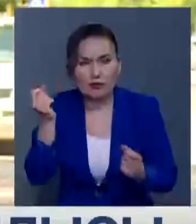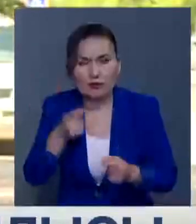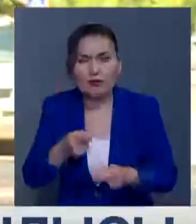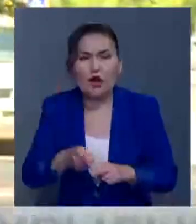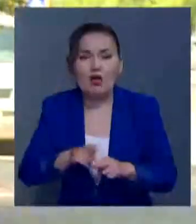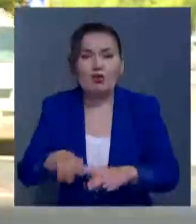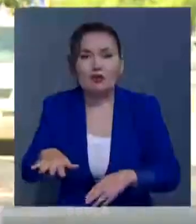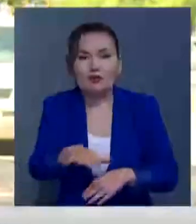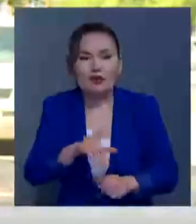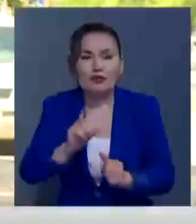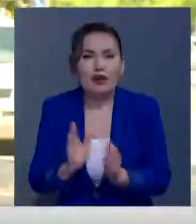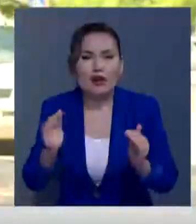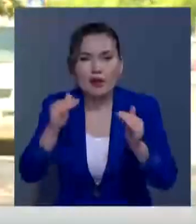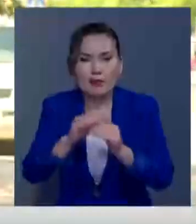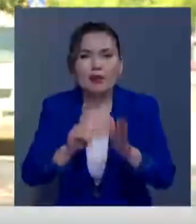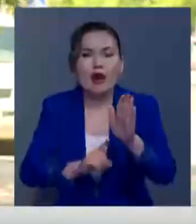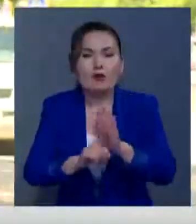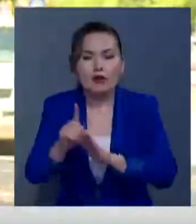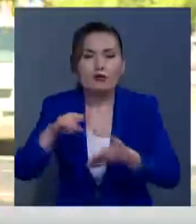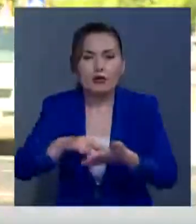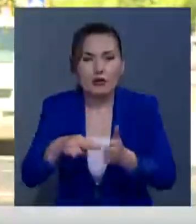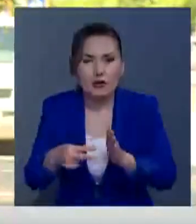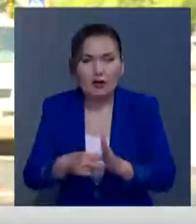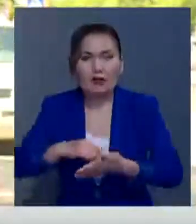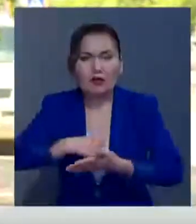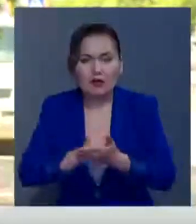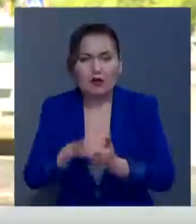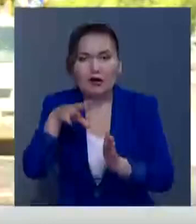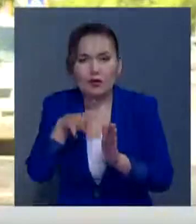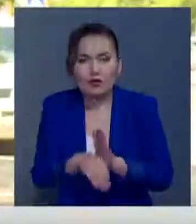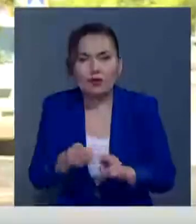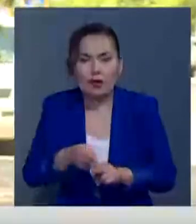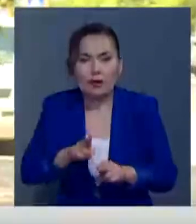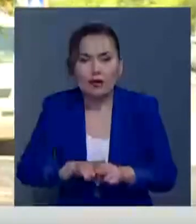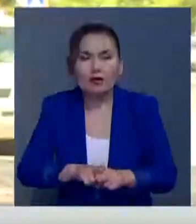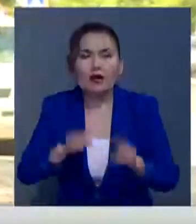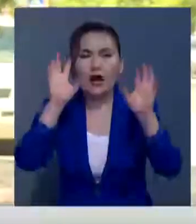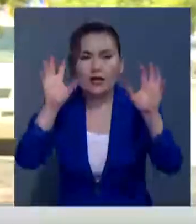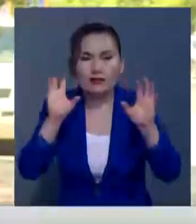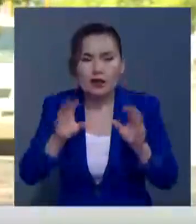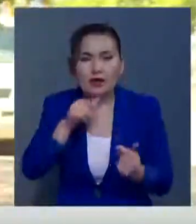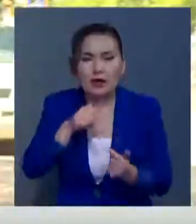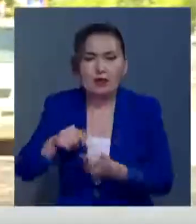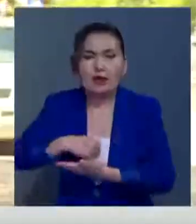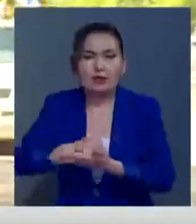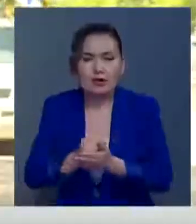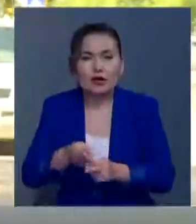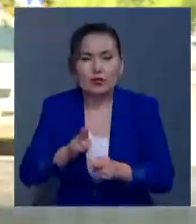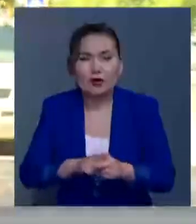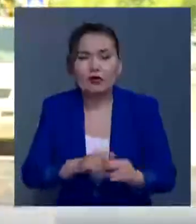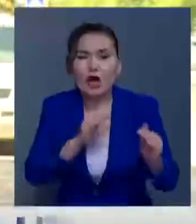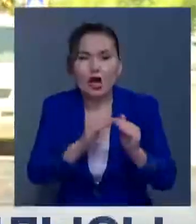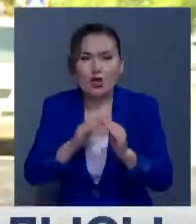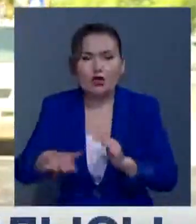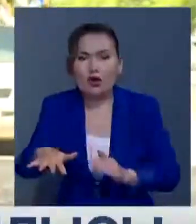Аталған учаскеде мешіт тұрғызу әу бастана қала құрылысының бас жоспарына енгізілген. Қолданыстағы заң нормаларына сәйкес тұрғын үйлер арасында мешіт